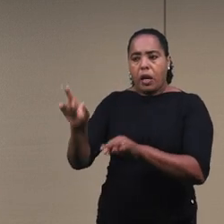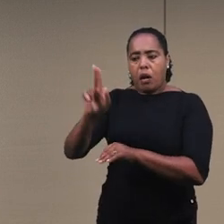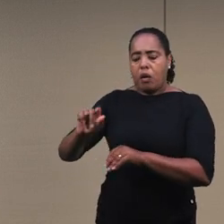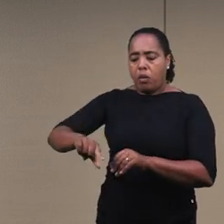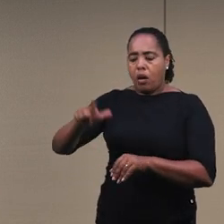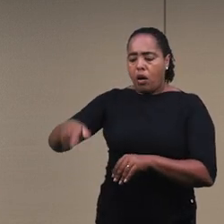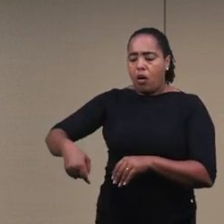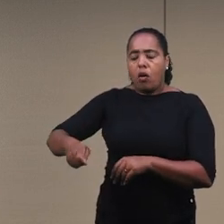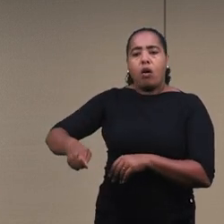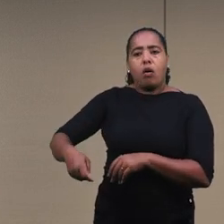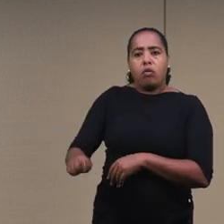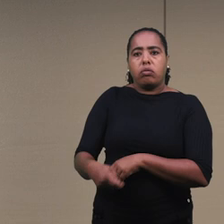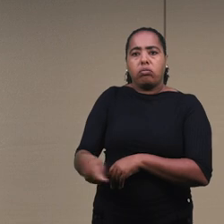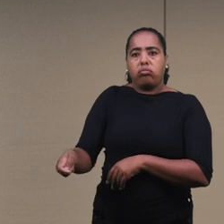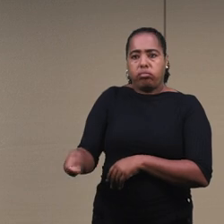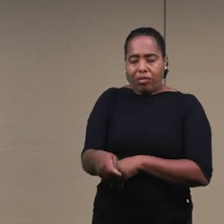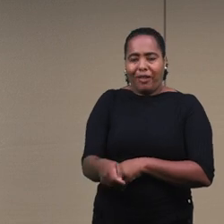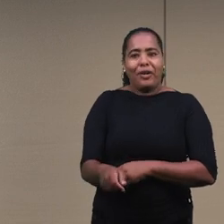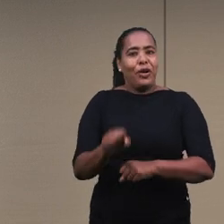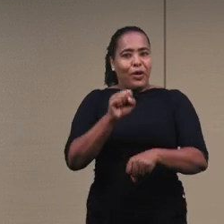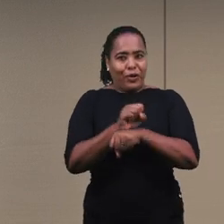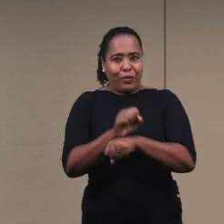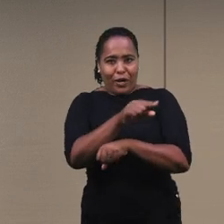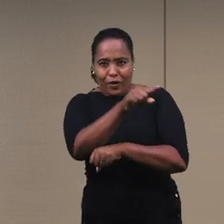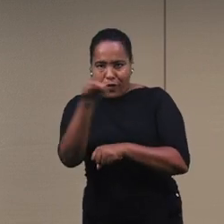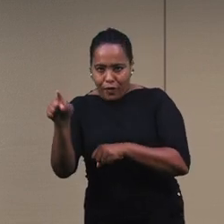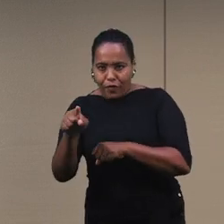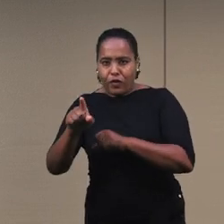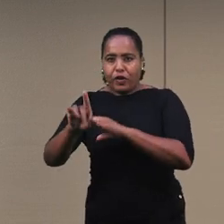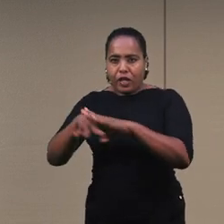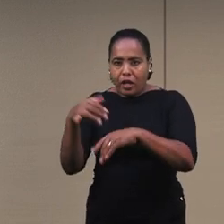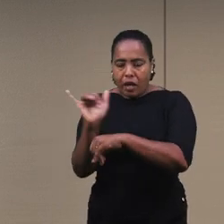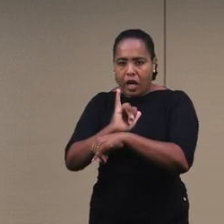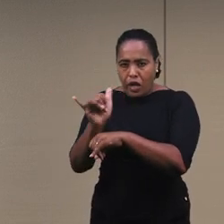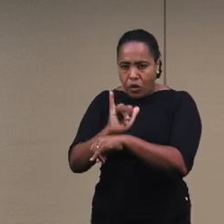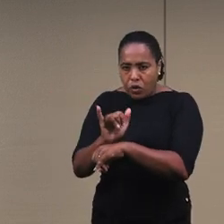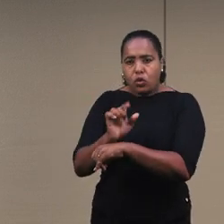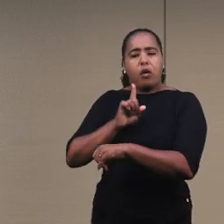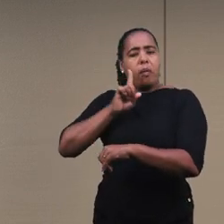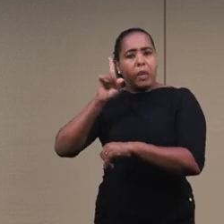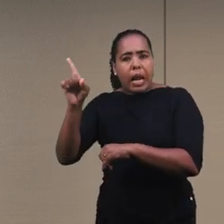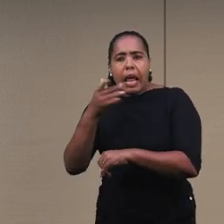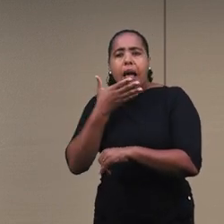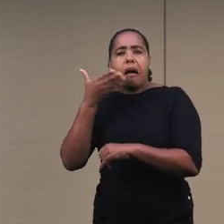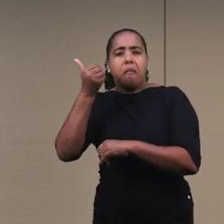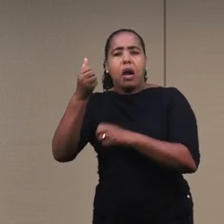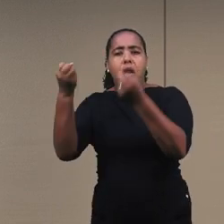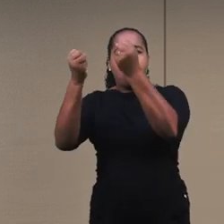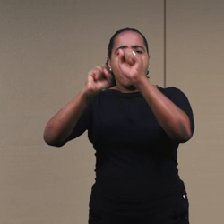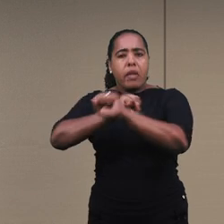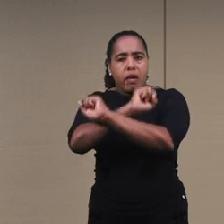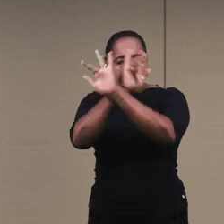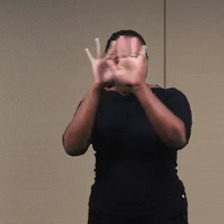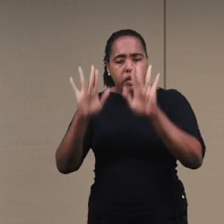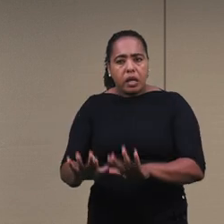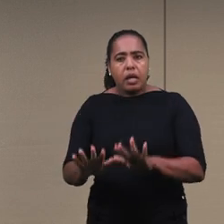de son bâton. Donc, on peut explorer un peu mieux ce sujet dans le canal officiel de l'Église, La